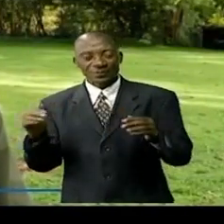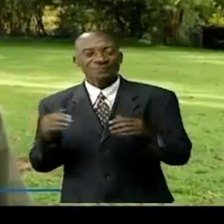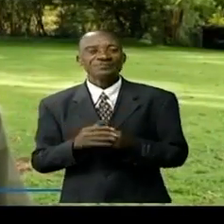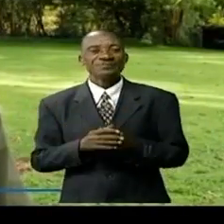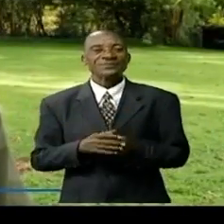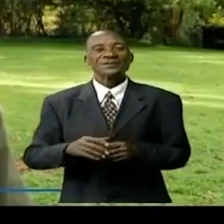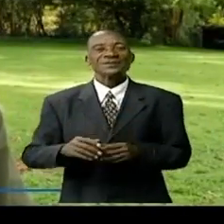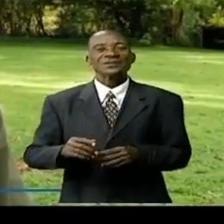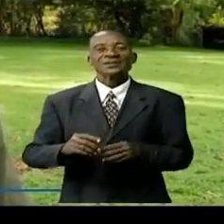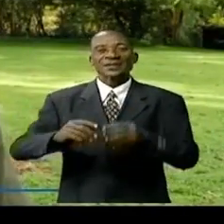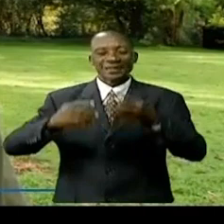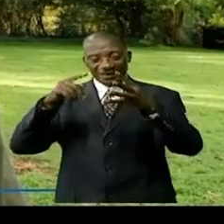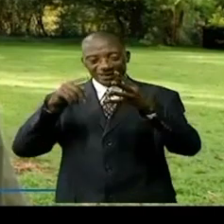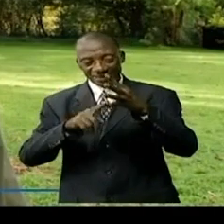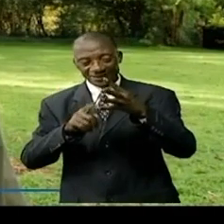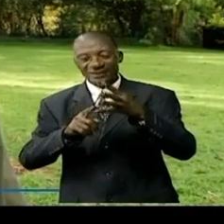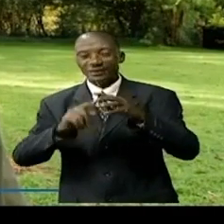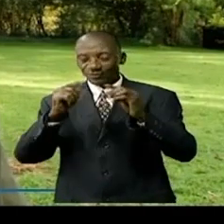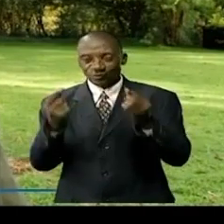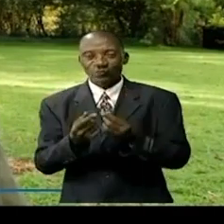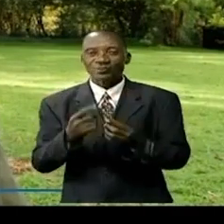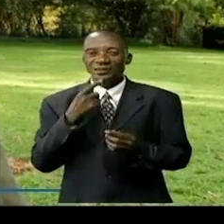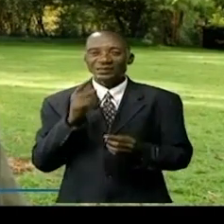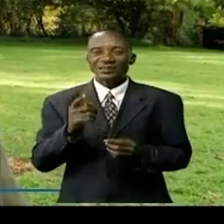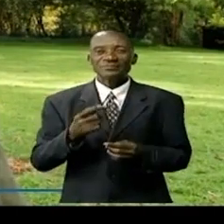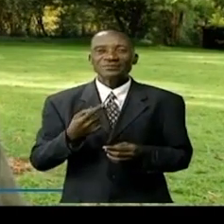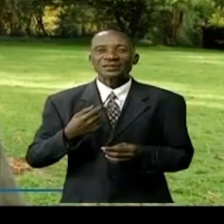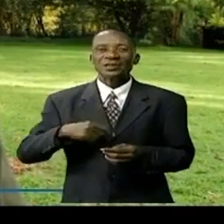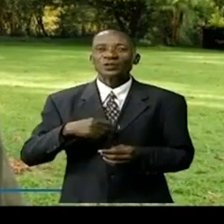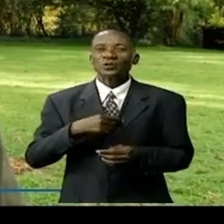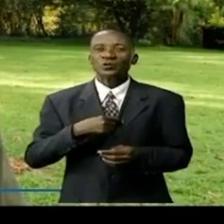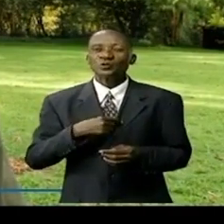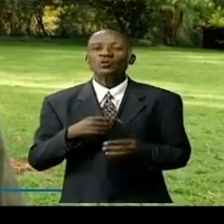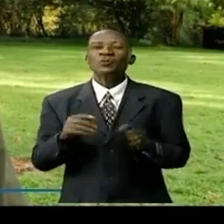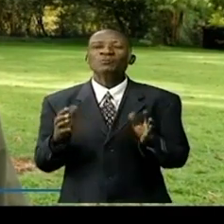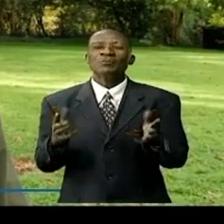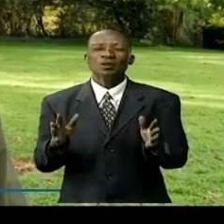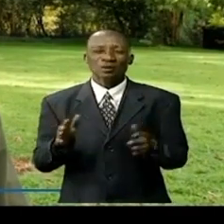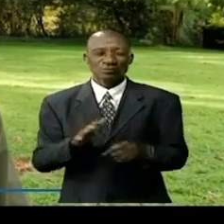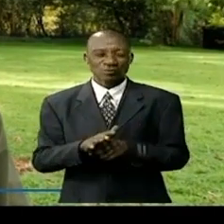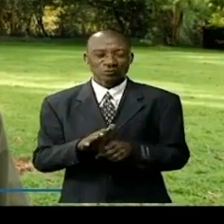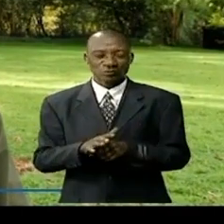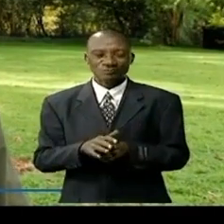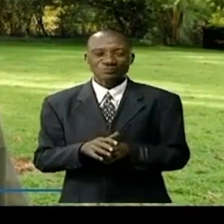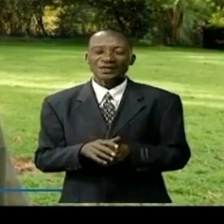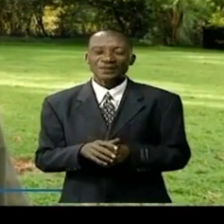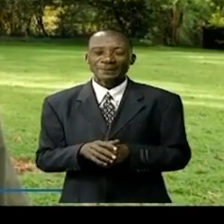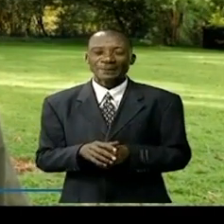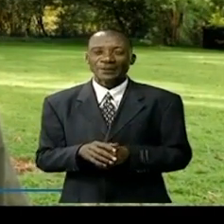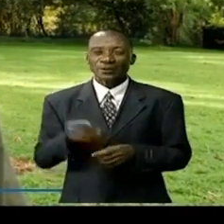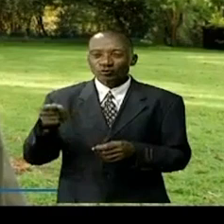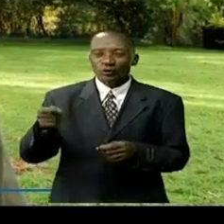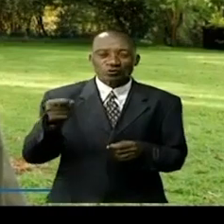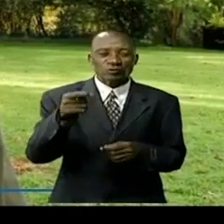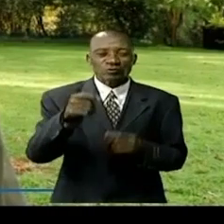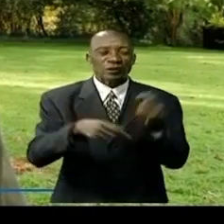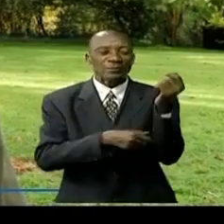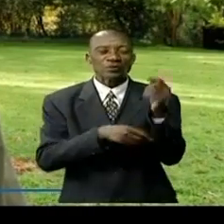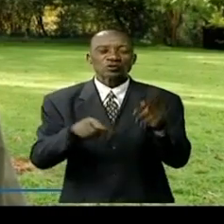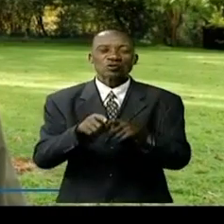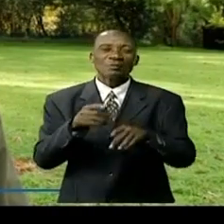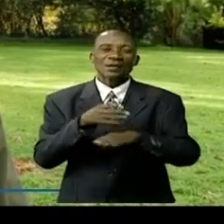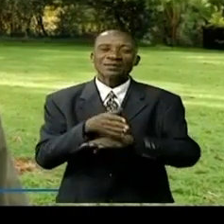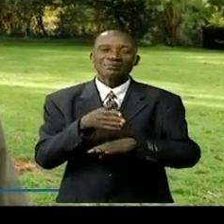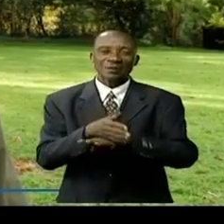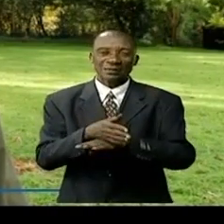biso somo mingi ndenge tozo betama tozo bomamaneti banyama. En tout cas, moto moko azo kanisa